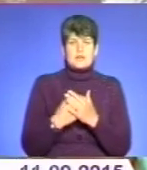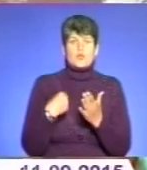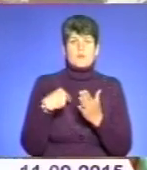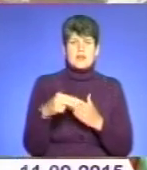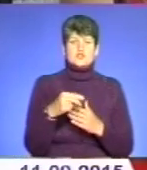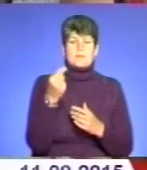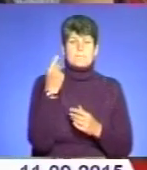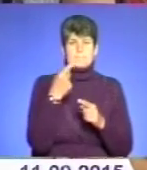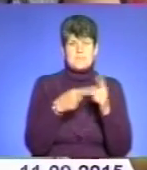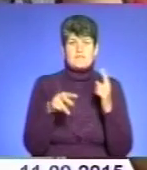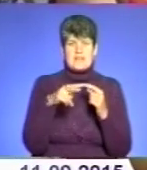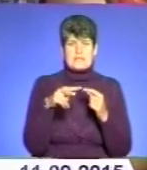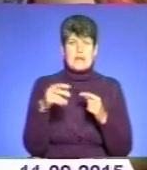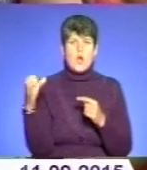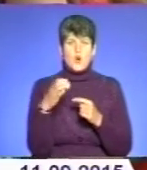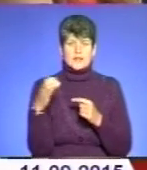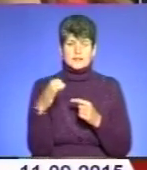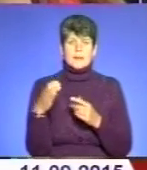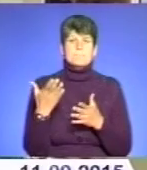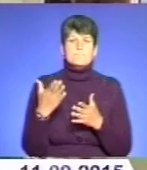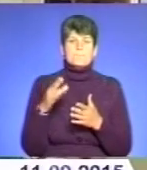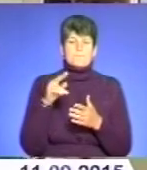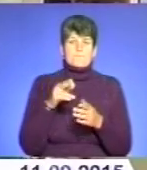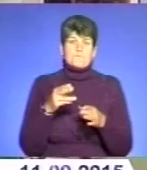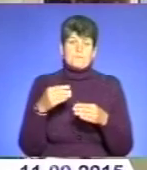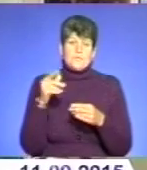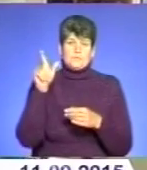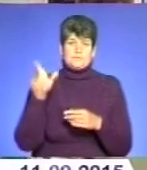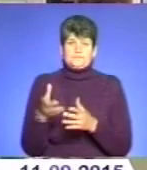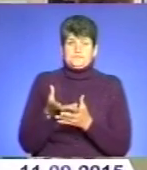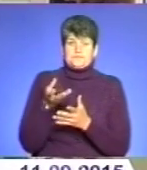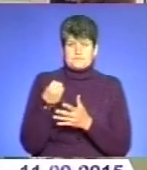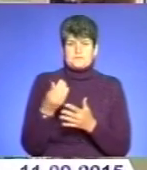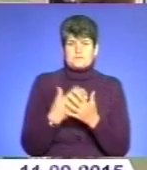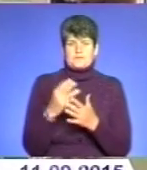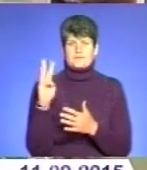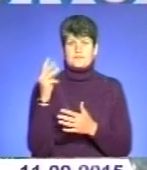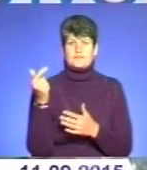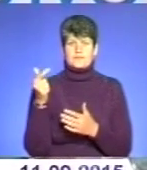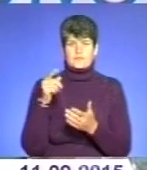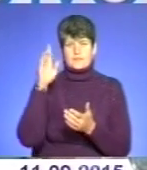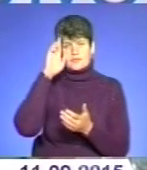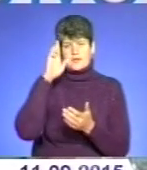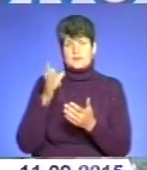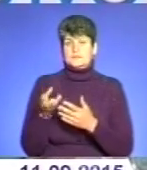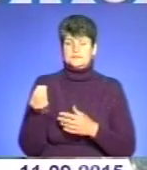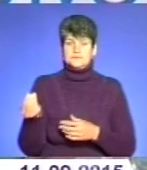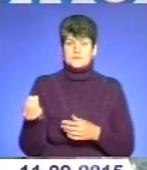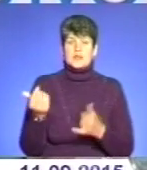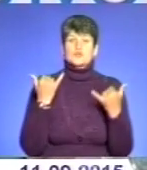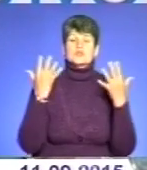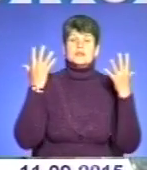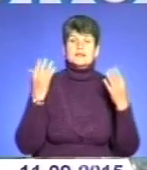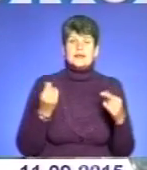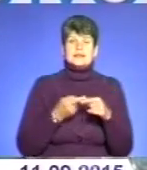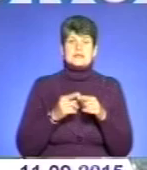купуючи півлітрову пляшку горілки, покупець наповнює міську казну приблизно на 3 гривні. На сьогоднішній день це є